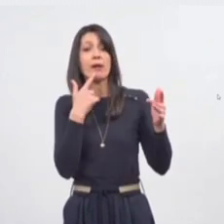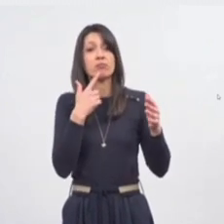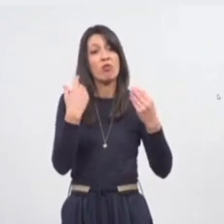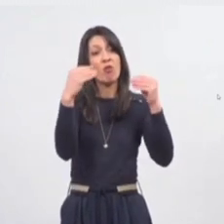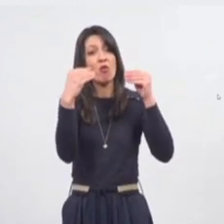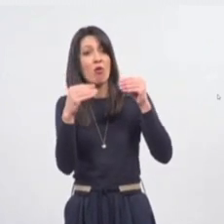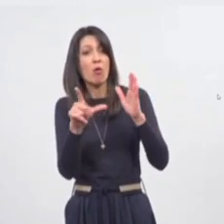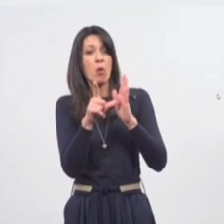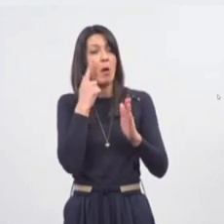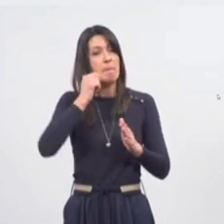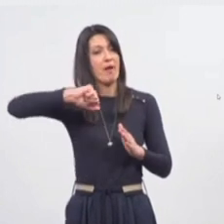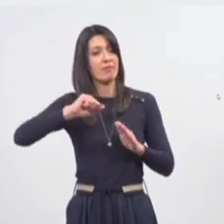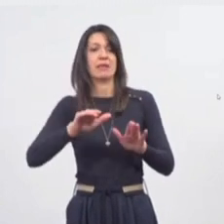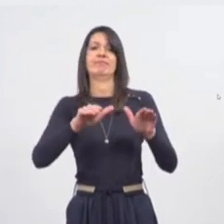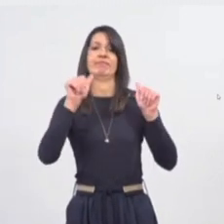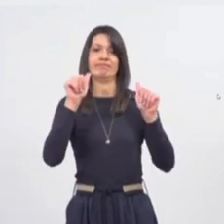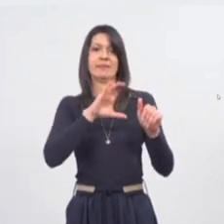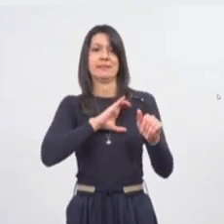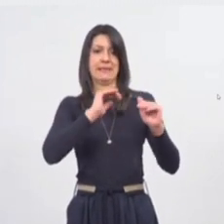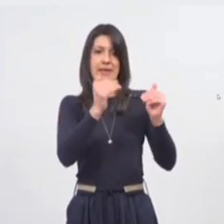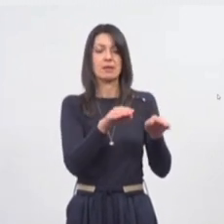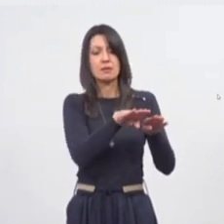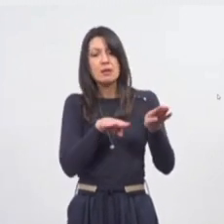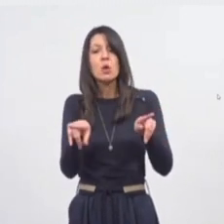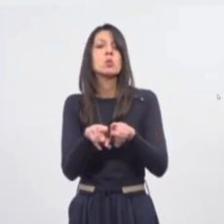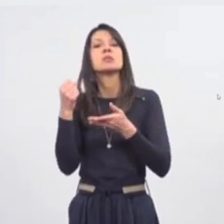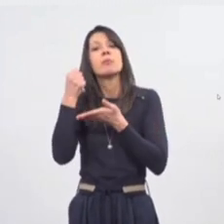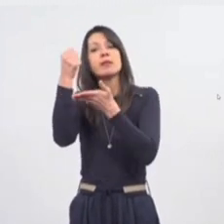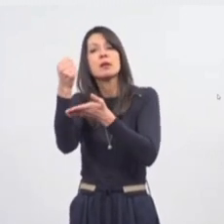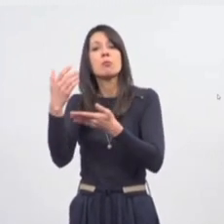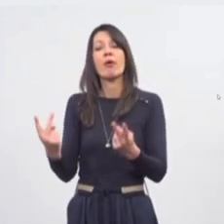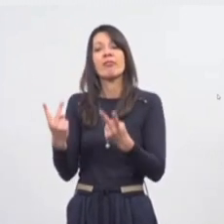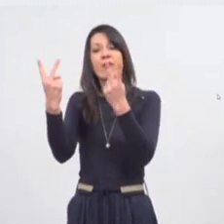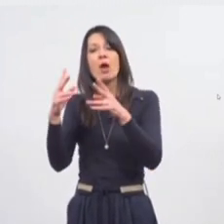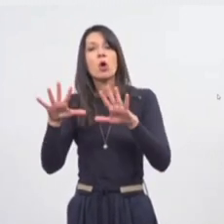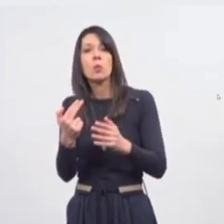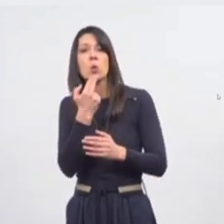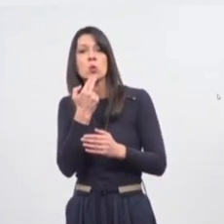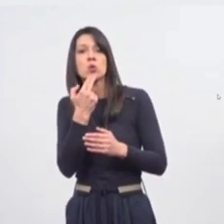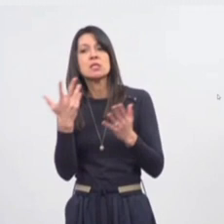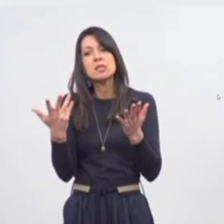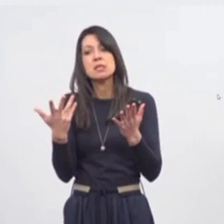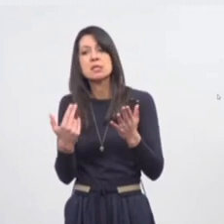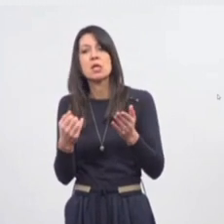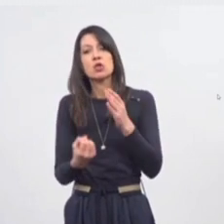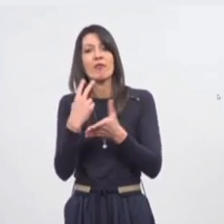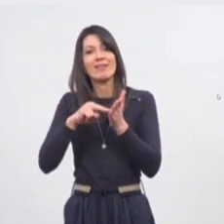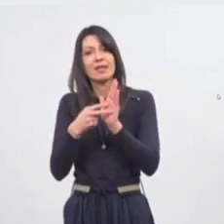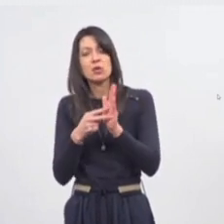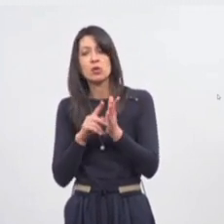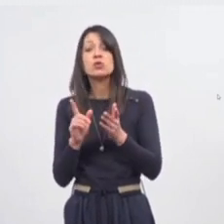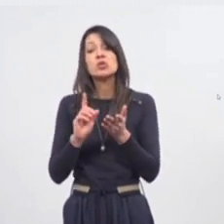sur la valorisation du patrimoine à travers les enjeux de numérisation et de label du patrimoine